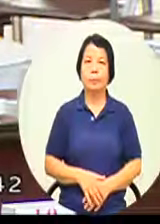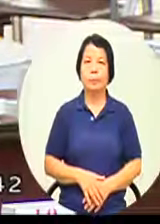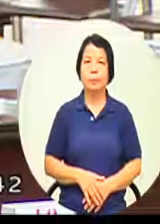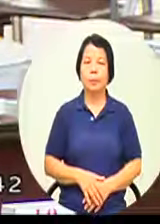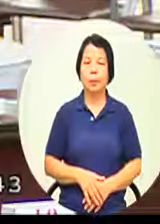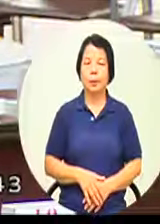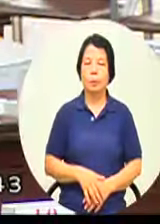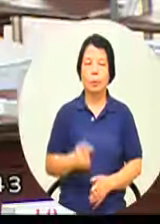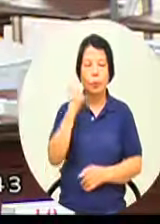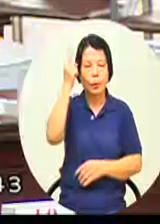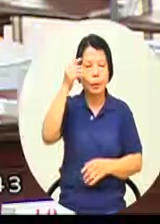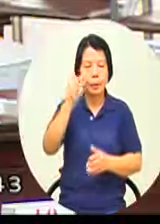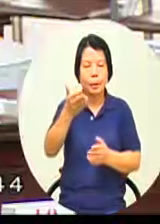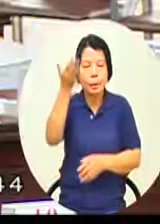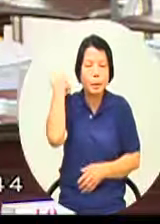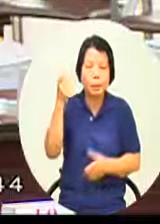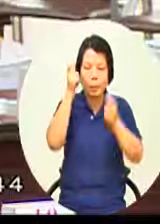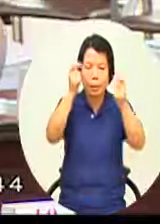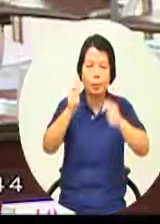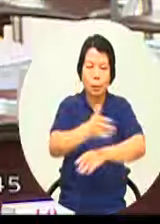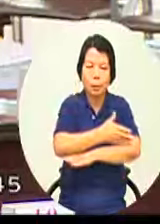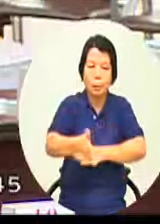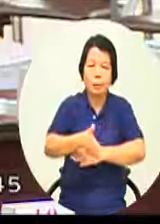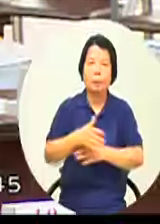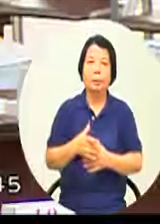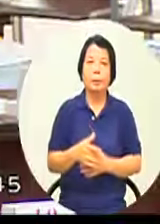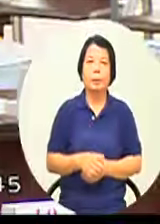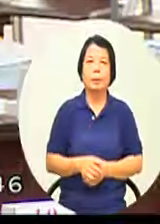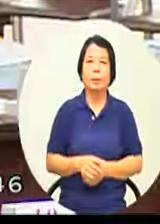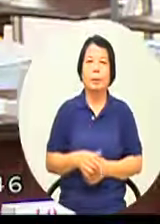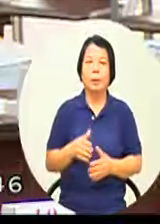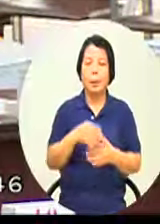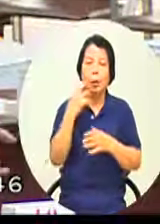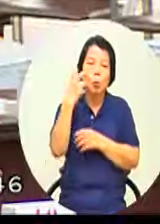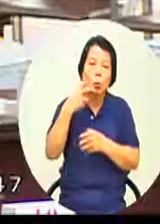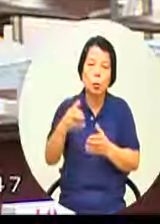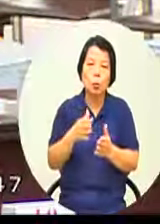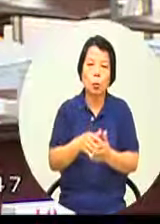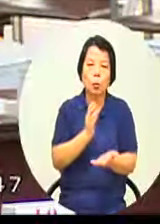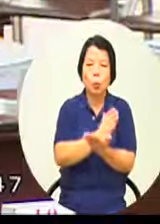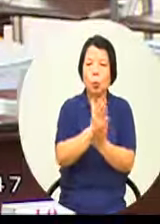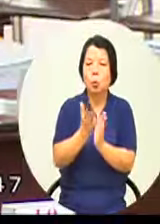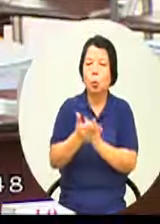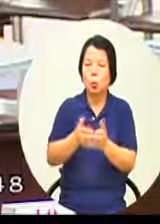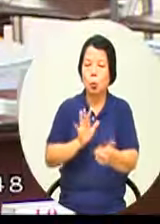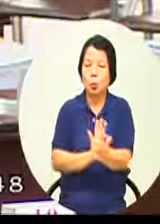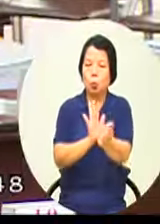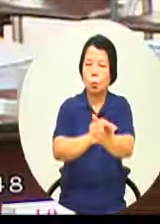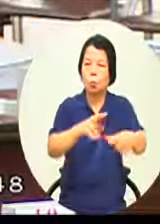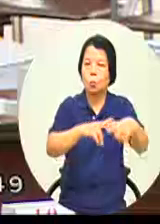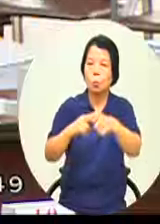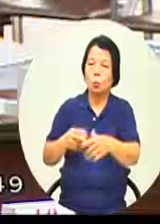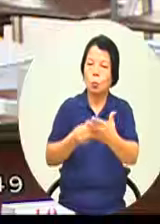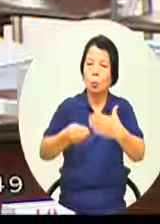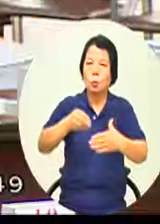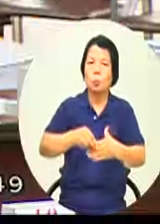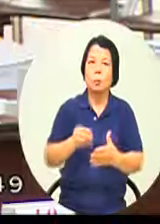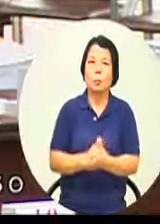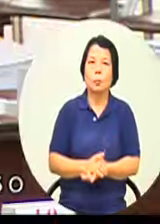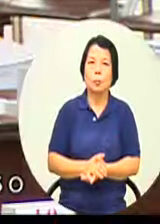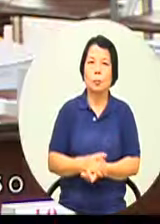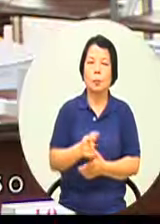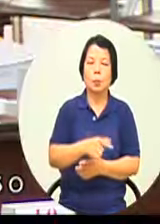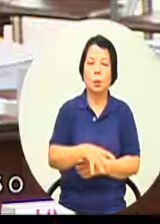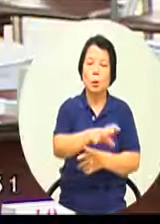怀念你伫高雄县的时代，你安尼在迄个水果咧，各国去推销，点点咧提升了吼，咱的